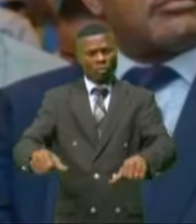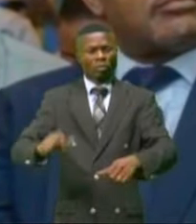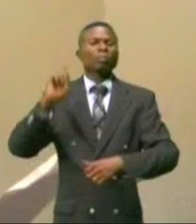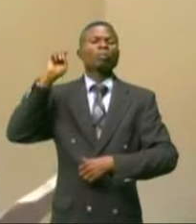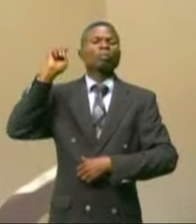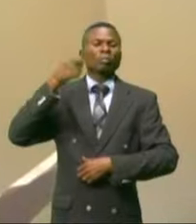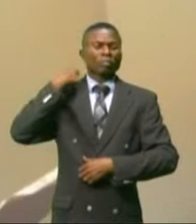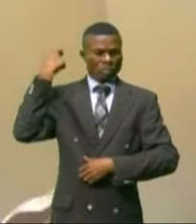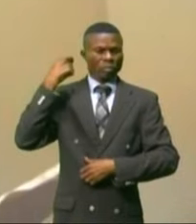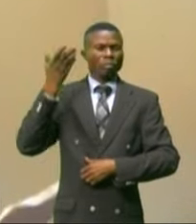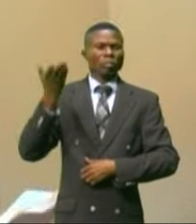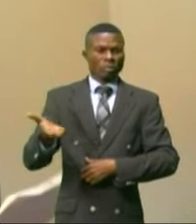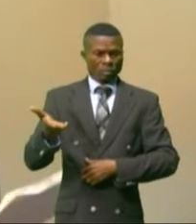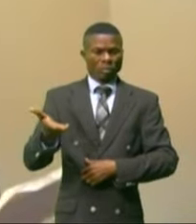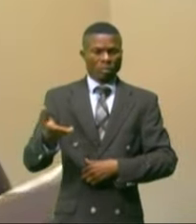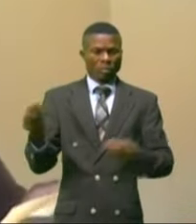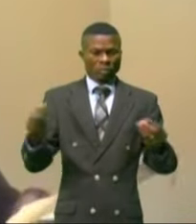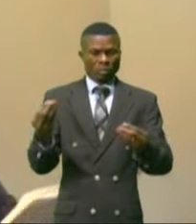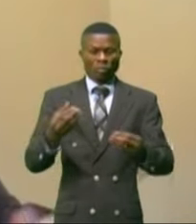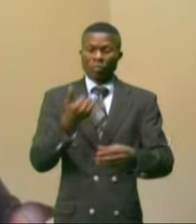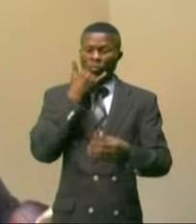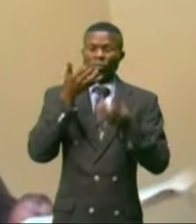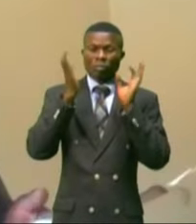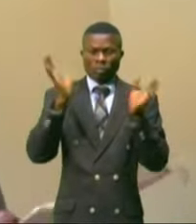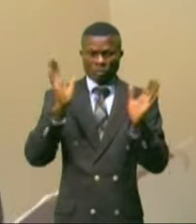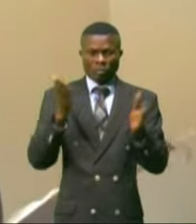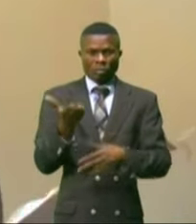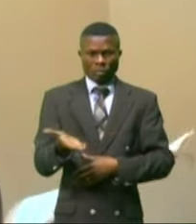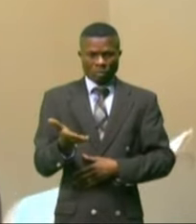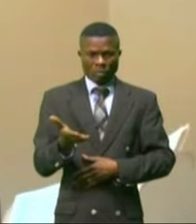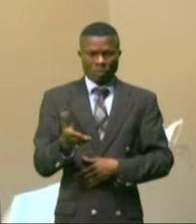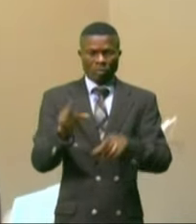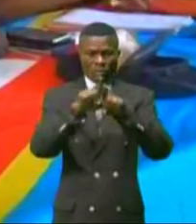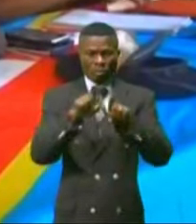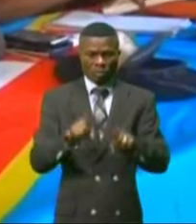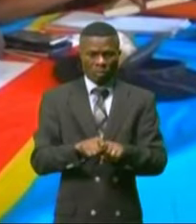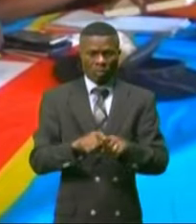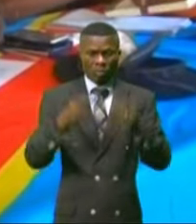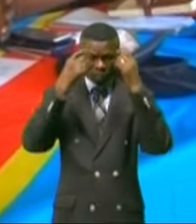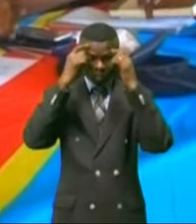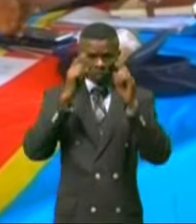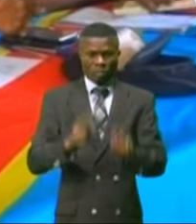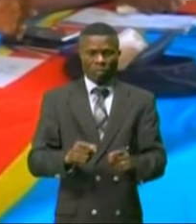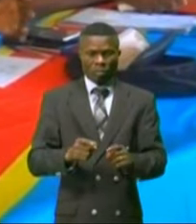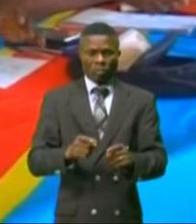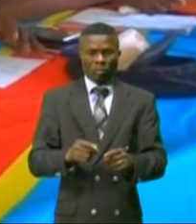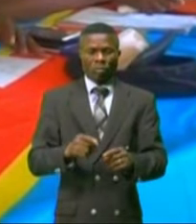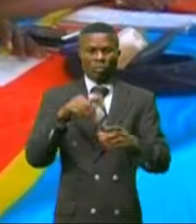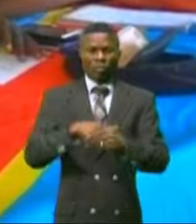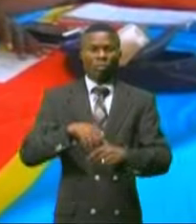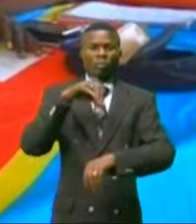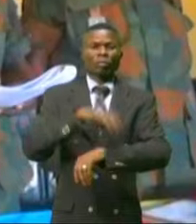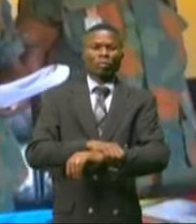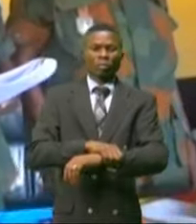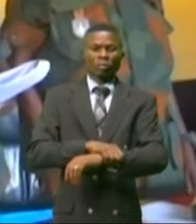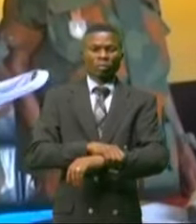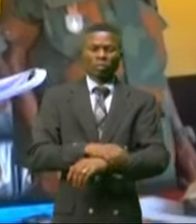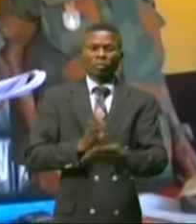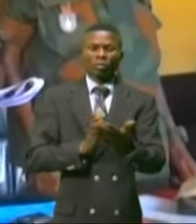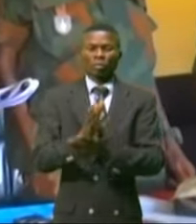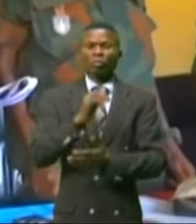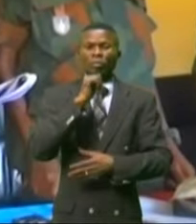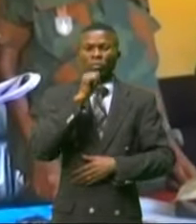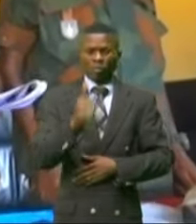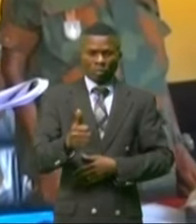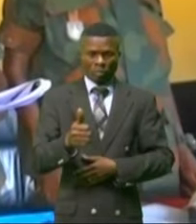l'oppose à l'auditeur supérieur militaire, ministère public. Ainsi, en a décidé la cour dans son arrêt, avant dire droit,